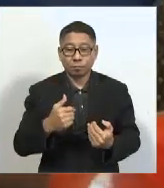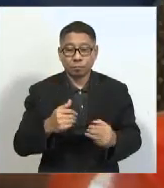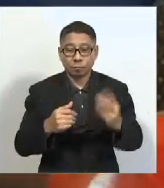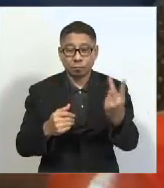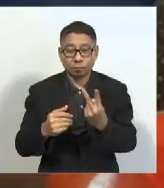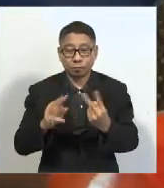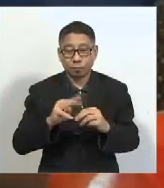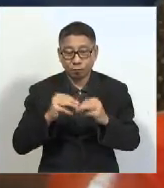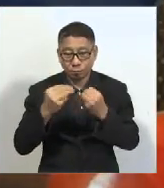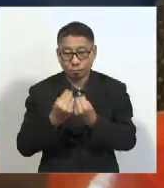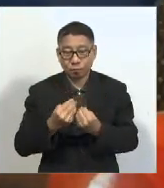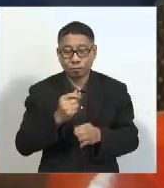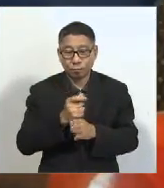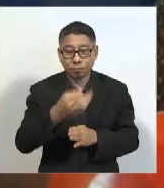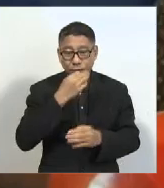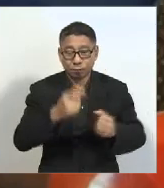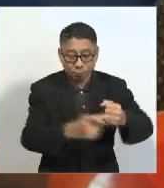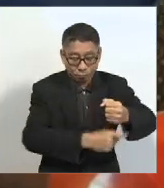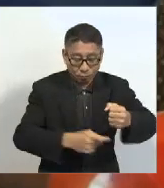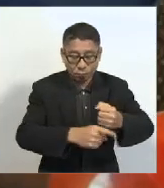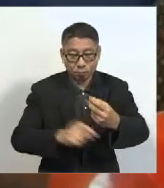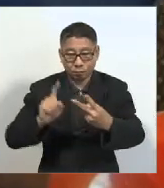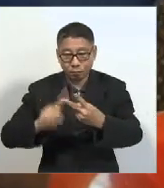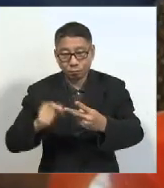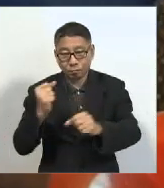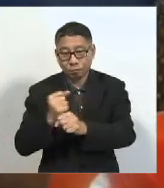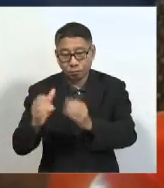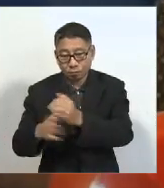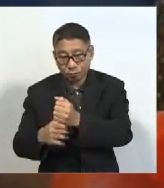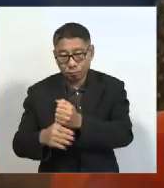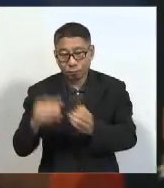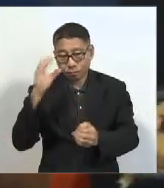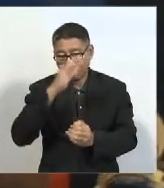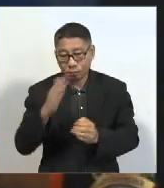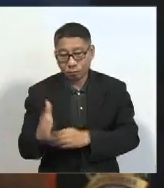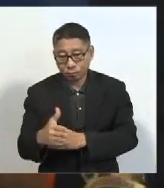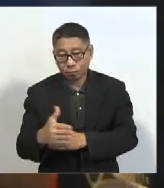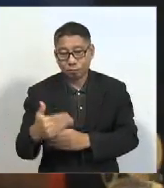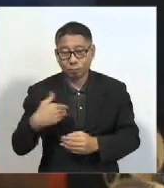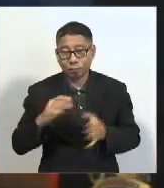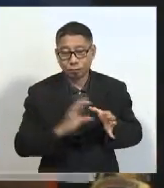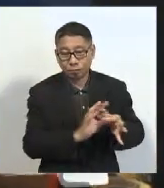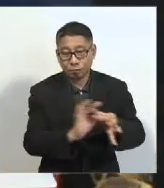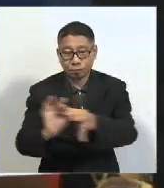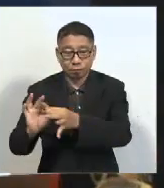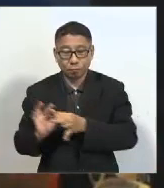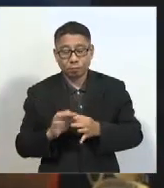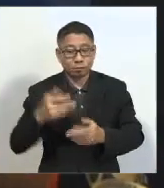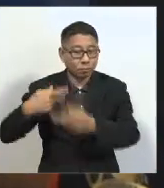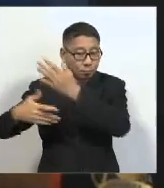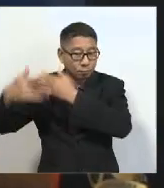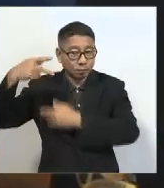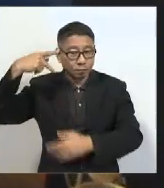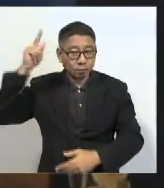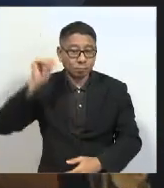องหมู่อาชีพหลักคือทำนาอาชีพรองคือการประมงเนาะค่ะหาปลาในน้ำหนองหารผูกพันมาตั้งแต่สมัยปู่ย่าต